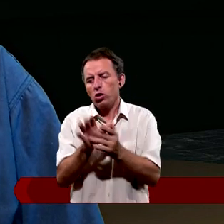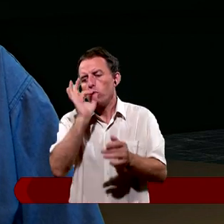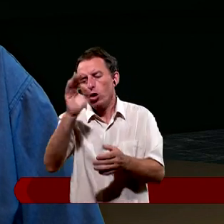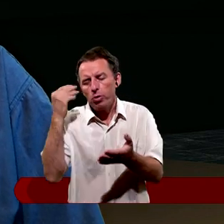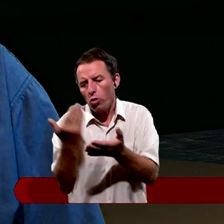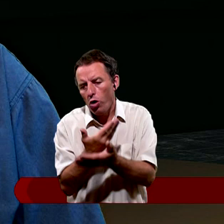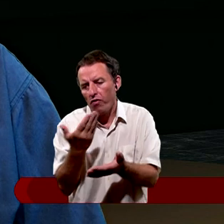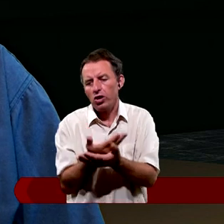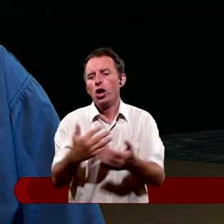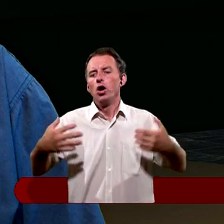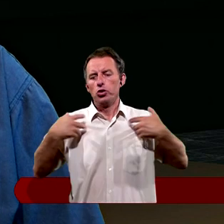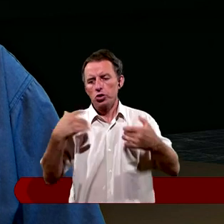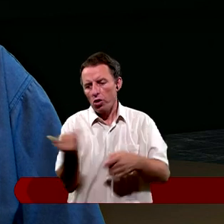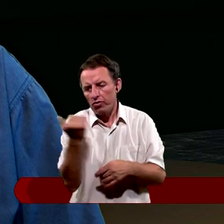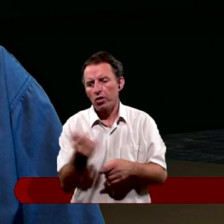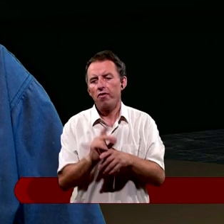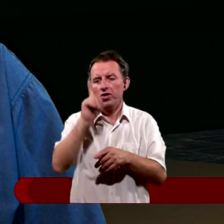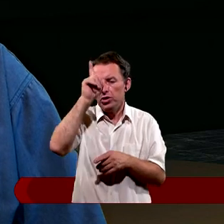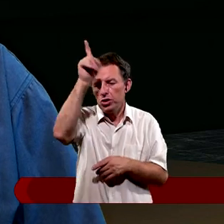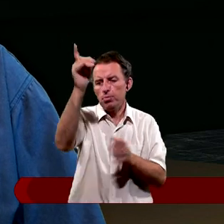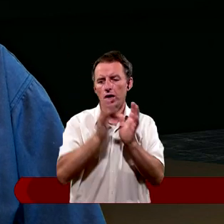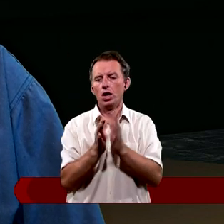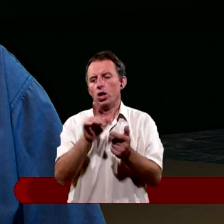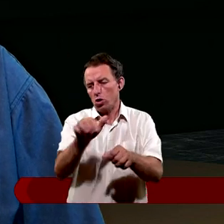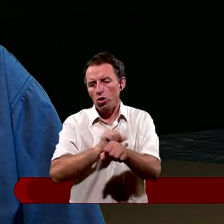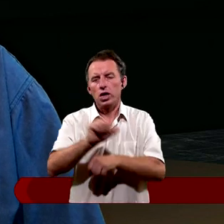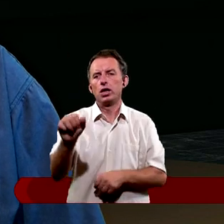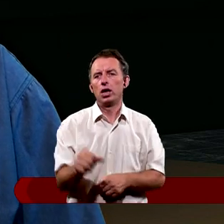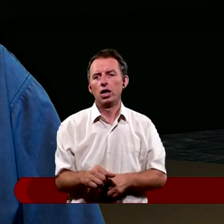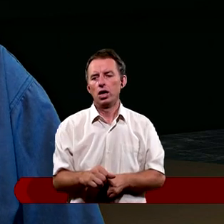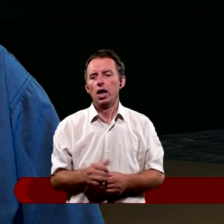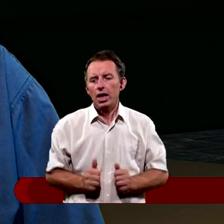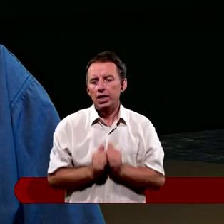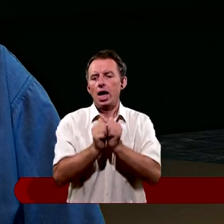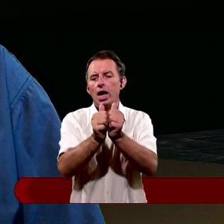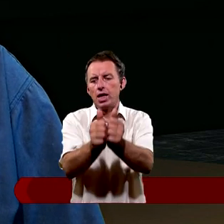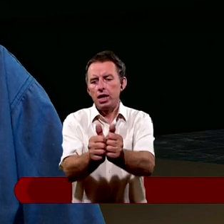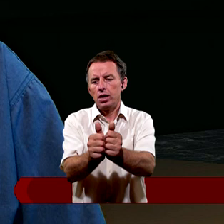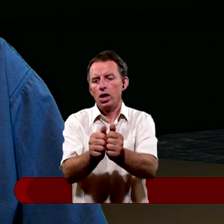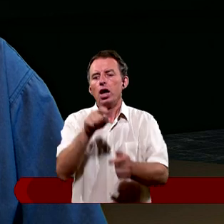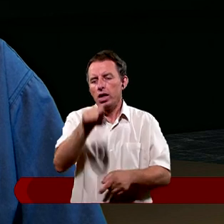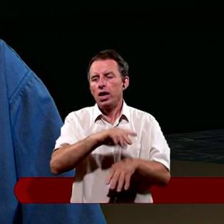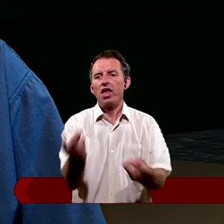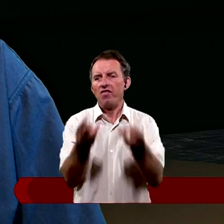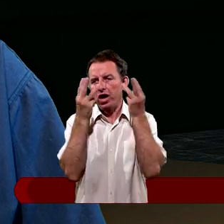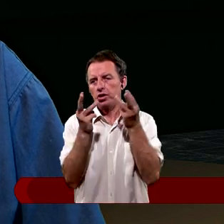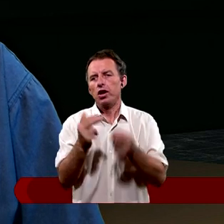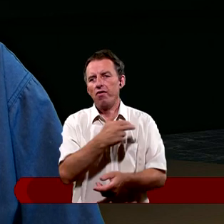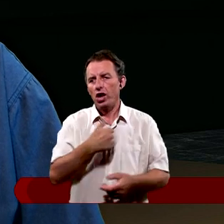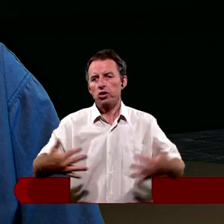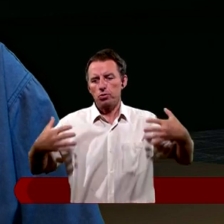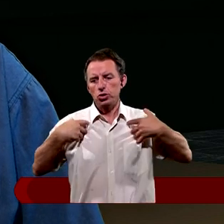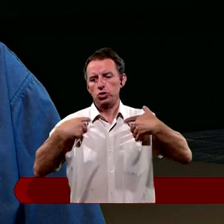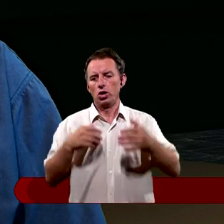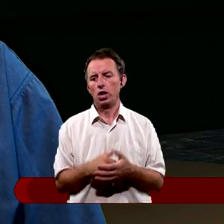dobrą nowinę życia wiecznego w Nim, ponieważ to jest zadanie i cel najistotniejszy w naszym